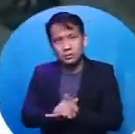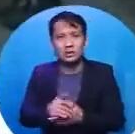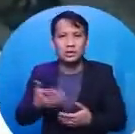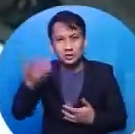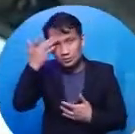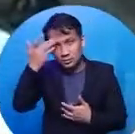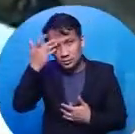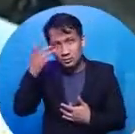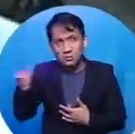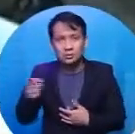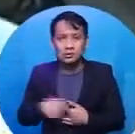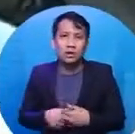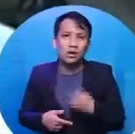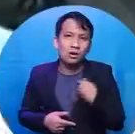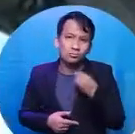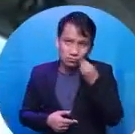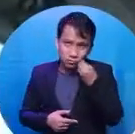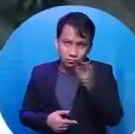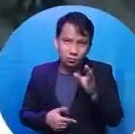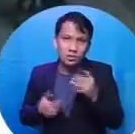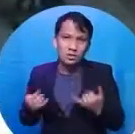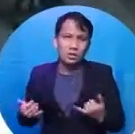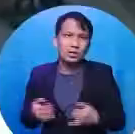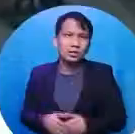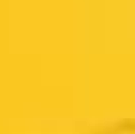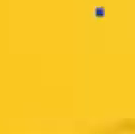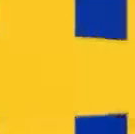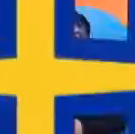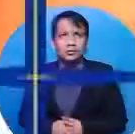kasakit doon, pinauwi niya na ako.